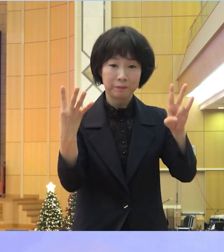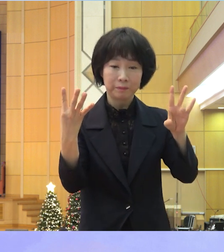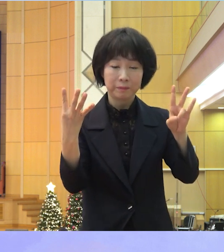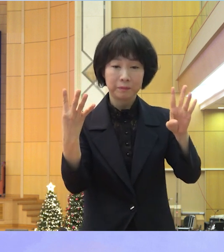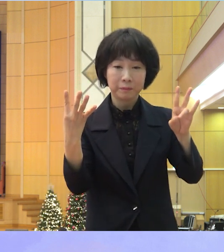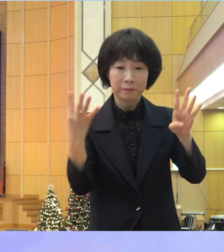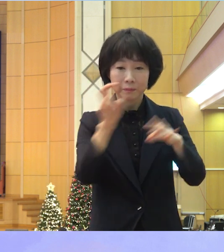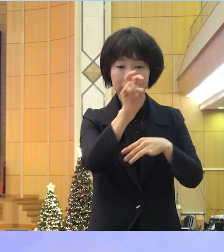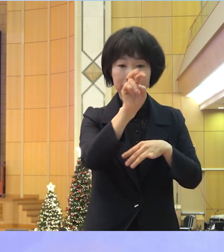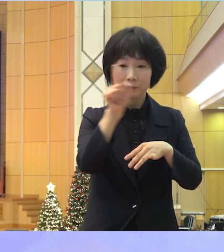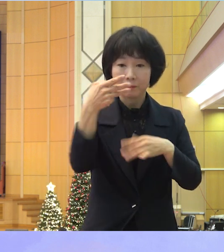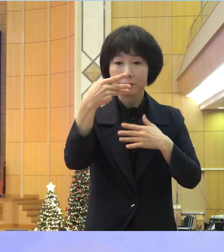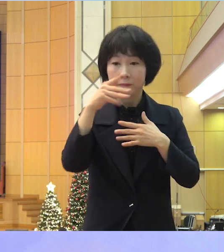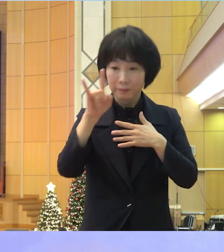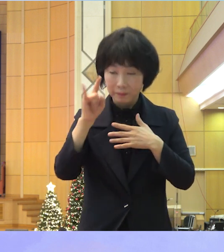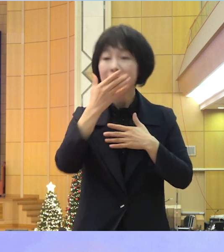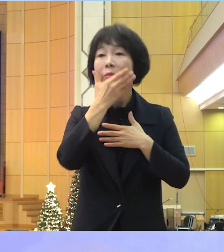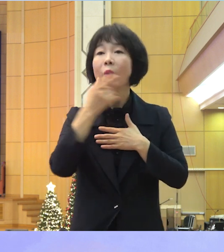마태복음 4장 24절.